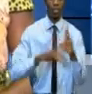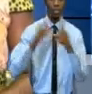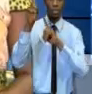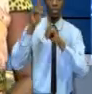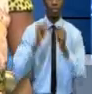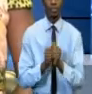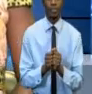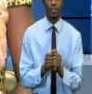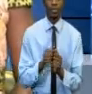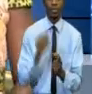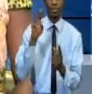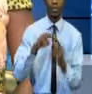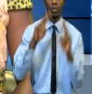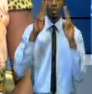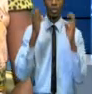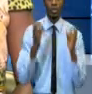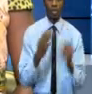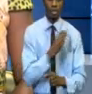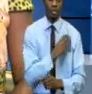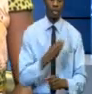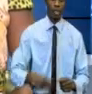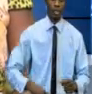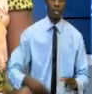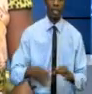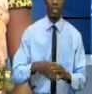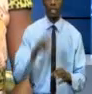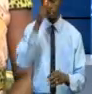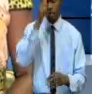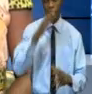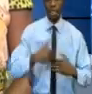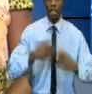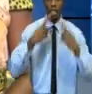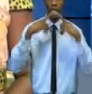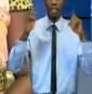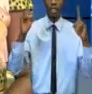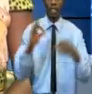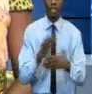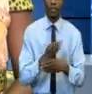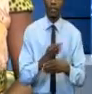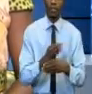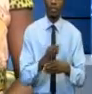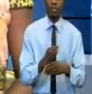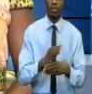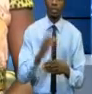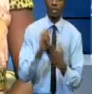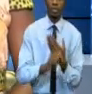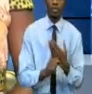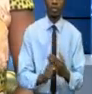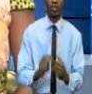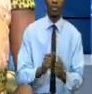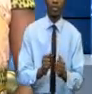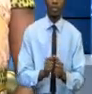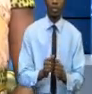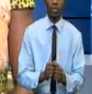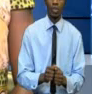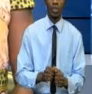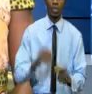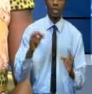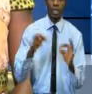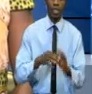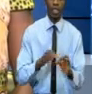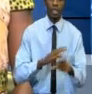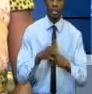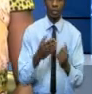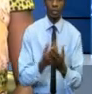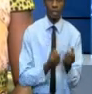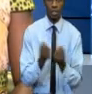mairie de Lubumbashi vient de lancer le recyclage obligatoire des chauffeurs. Ce recyclage se fera moyennant le paiement de quelques frais et